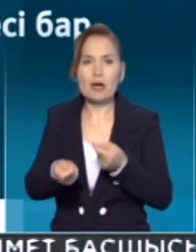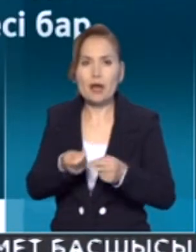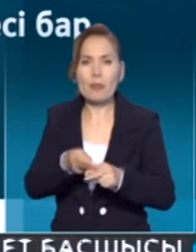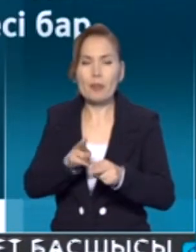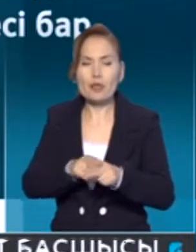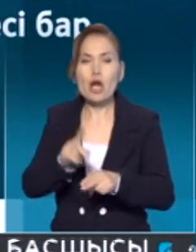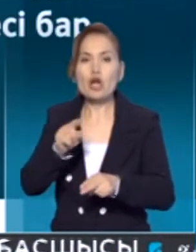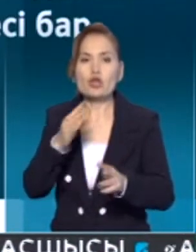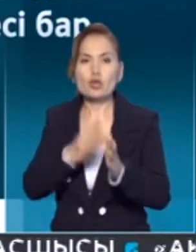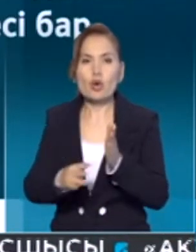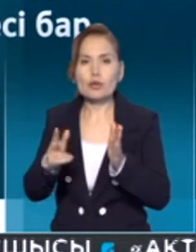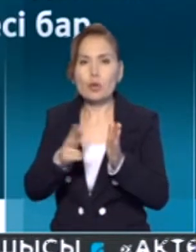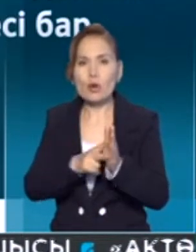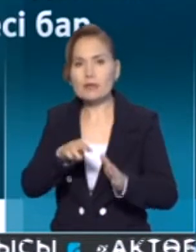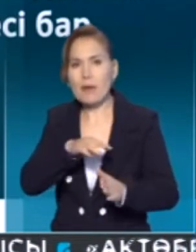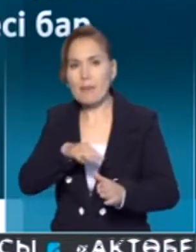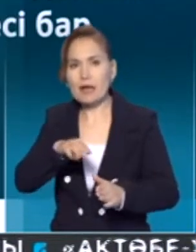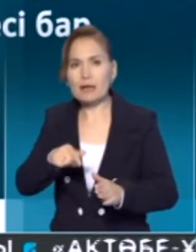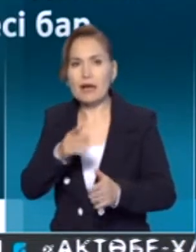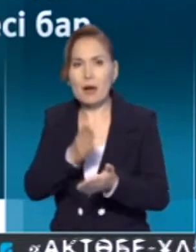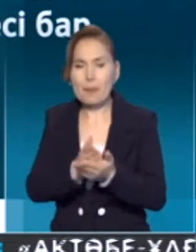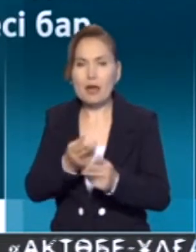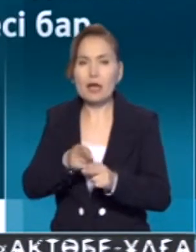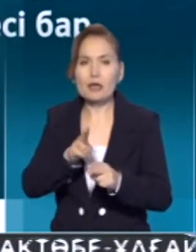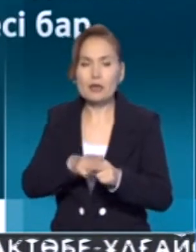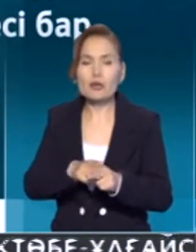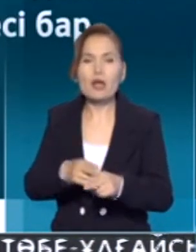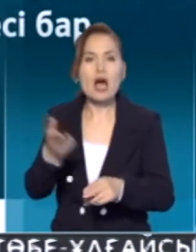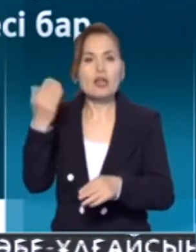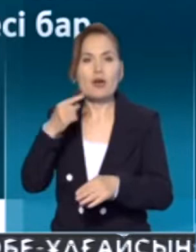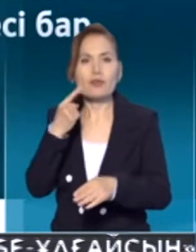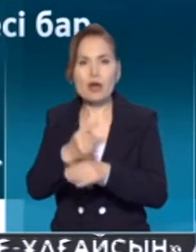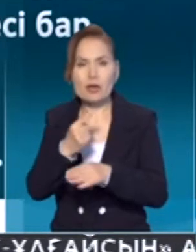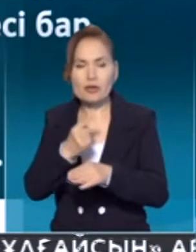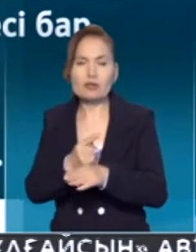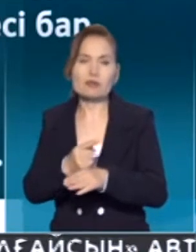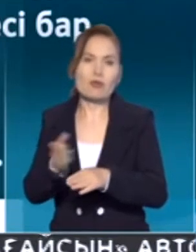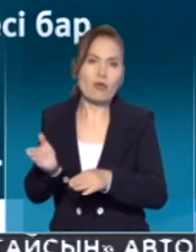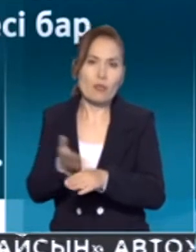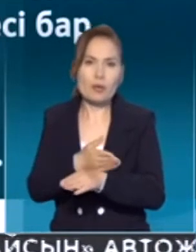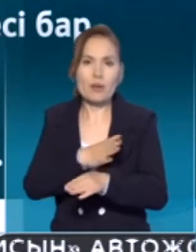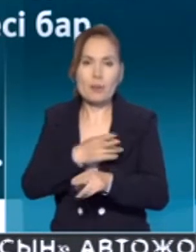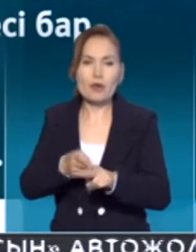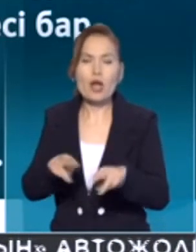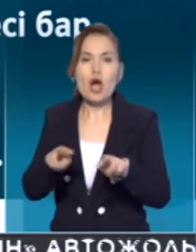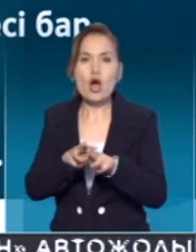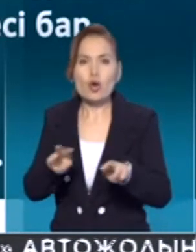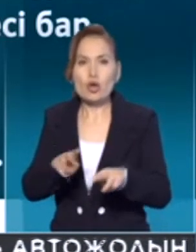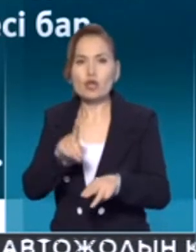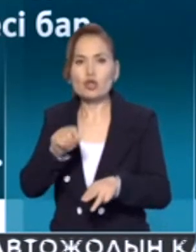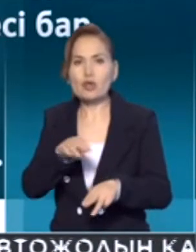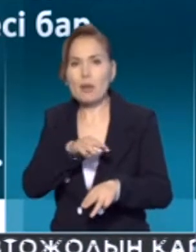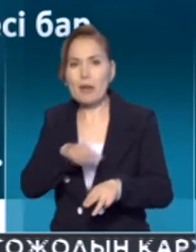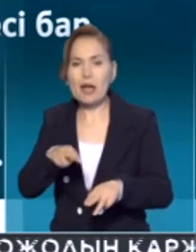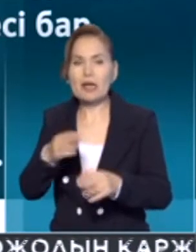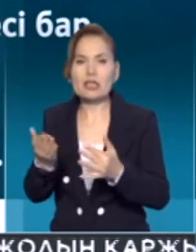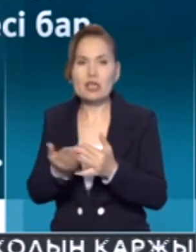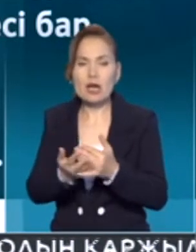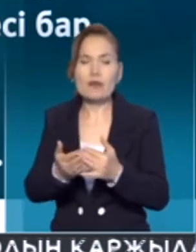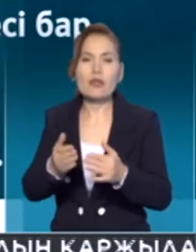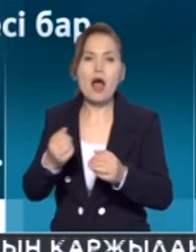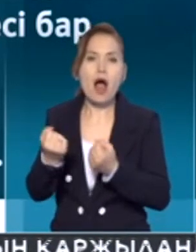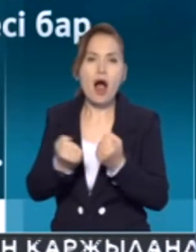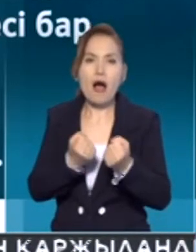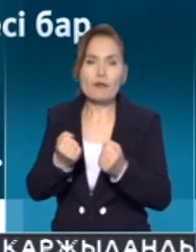серіктестігінің 198 миллиард теңгесі бар шотынан бұрын салынған шектеулер алынды. Үкімет одан 100 миллиардты жеңілдетілген автонесие